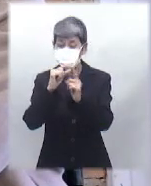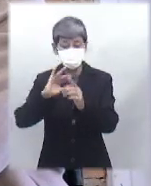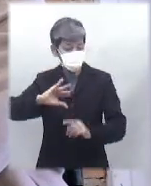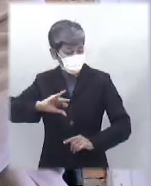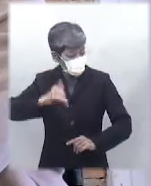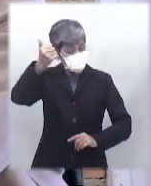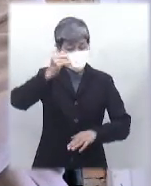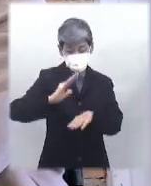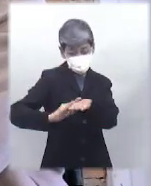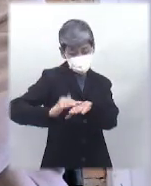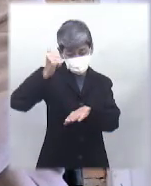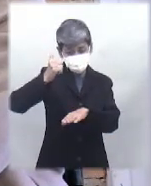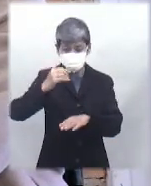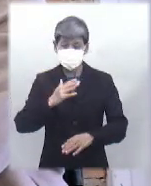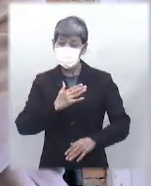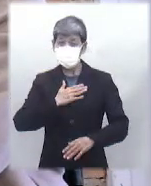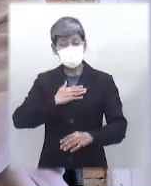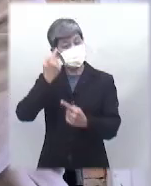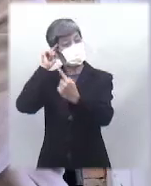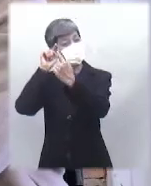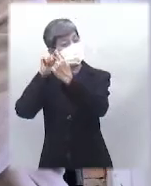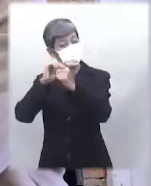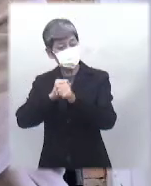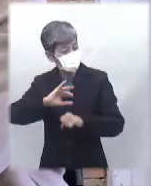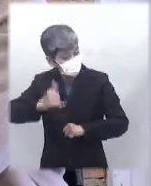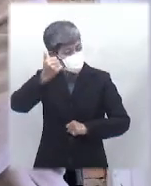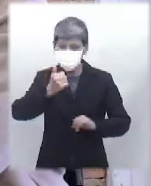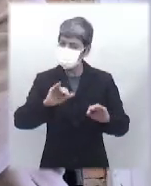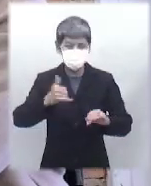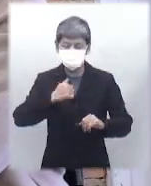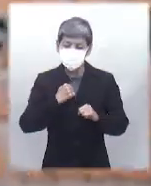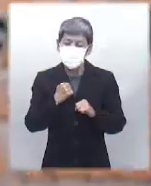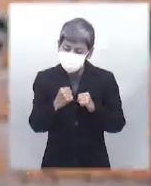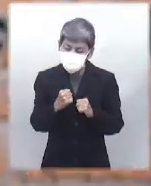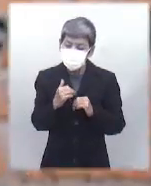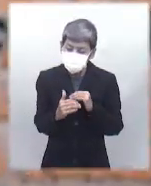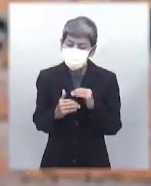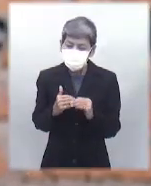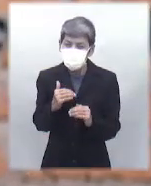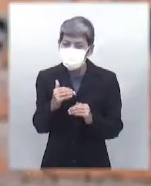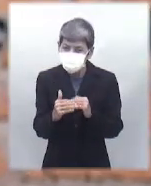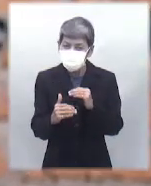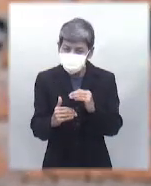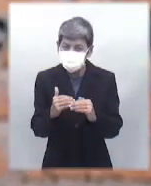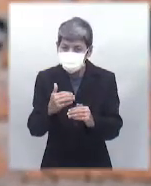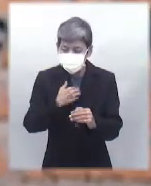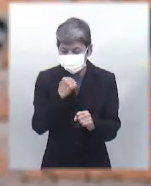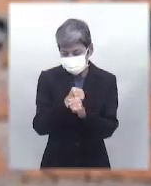มันไม่ใช่ว่าเราตั้งเป้าไว้อย่างนี้แล้วมันจะสำเร็จทันทีแต่ในระหว่าง